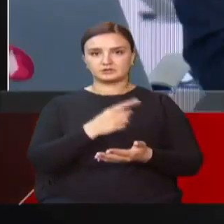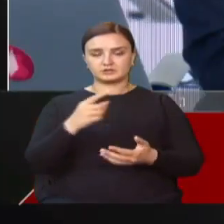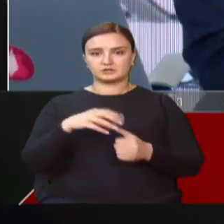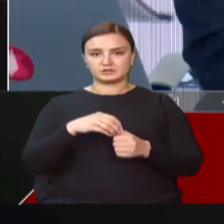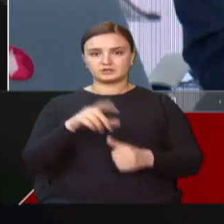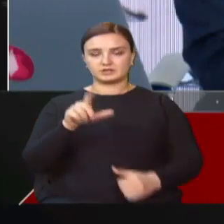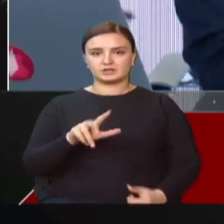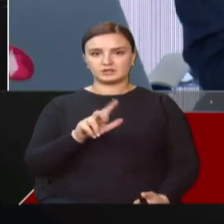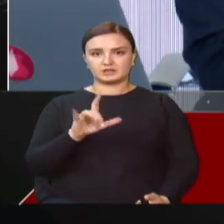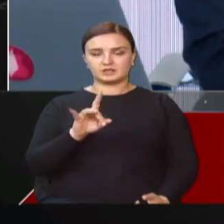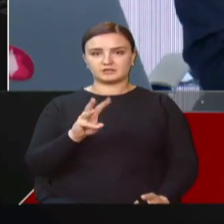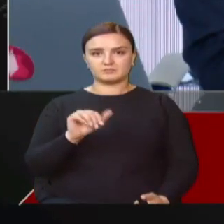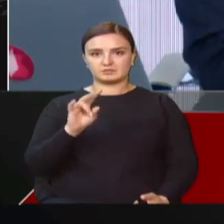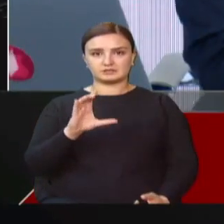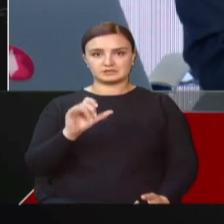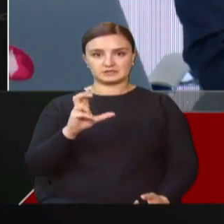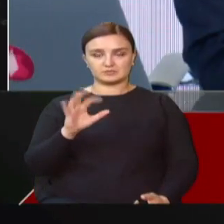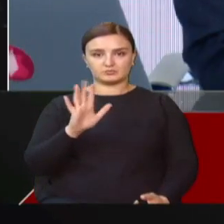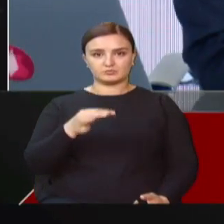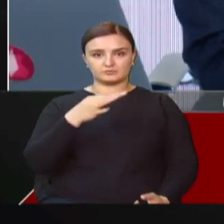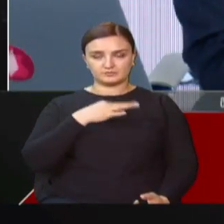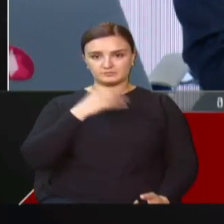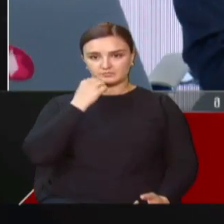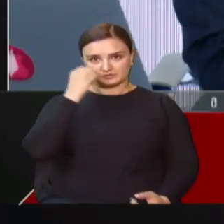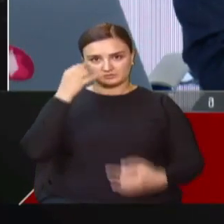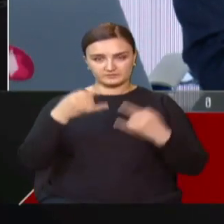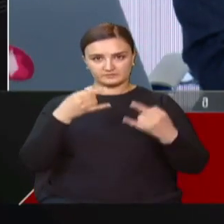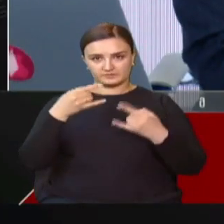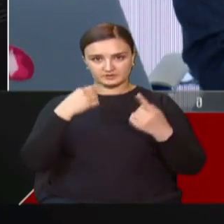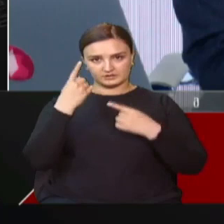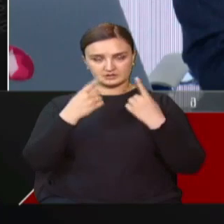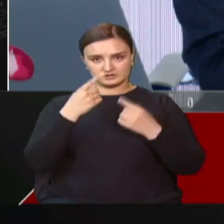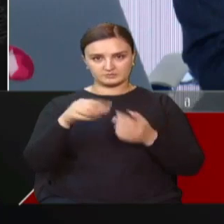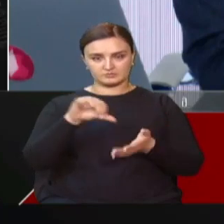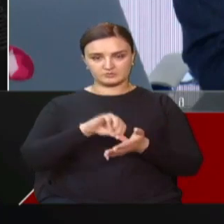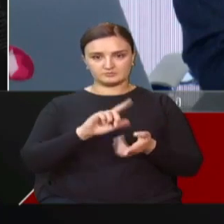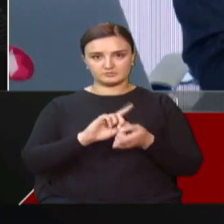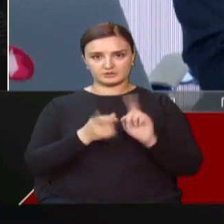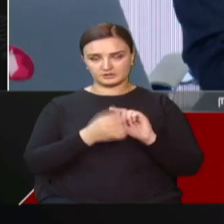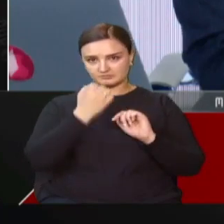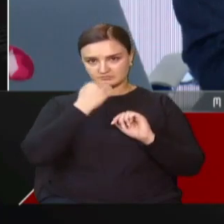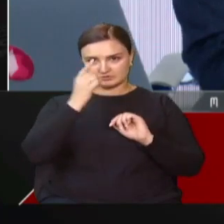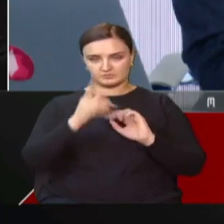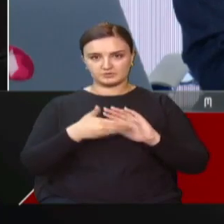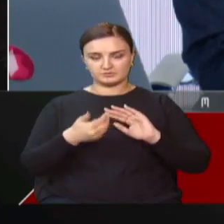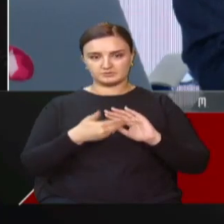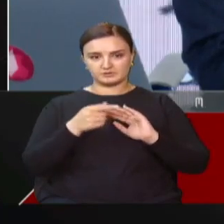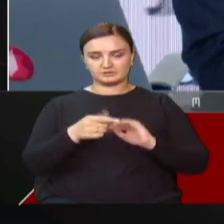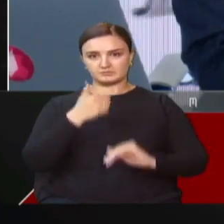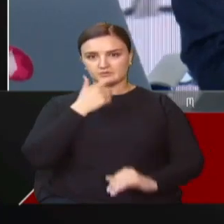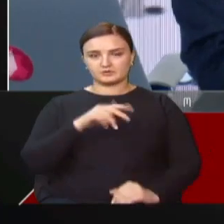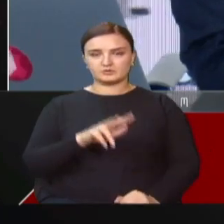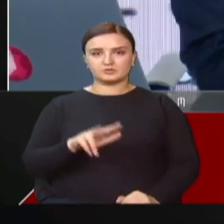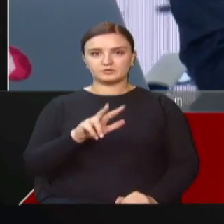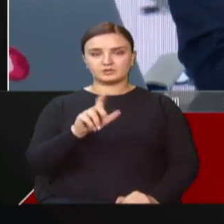ჰერმან საბო უპასუხებს. Გამარჯობა ბატონო ჰერმან, მადლობა გადაცემაში მონაწილეობისთვის. Გამარჯობა პირიქით, მადლობა რომ დამიძახეთ. ბატონო ჰერმან,